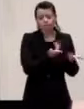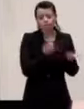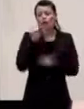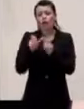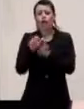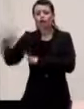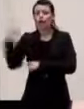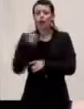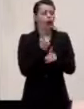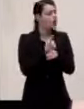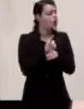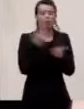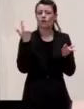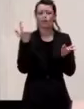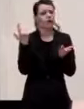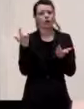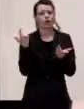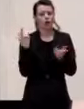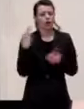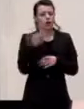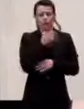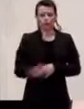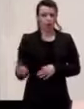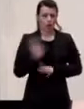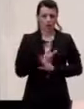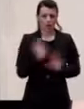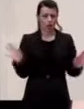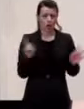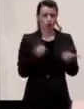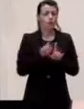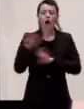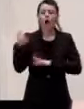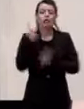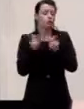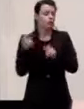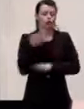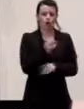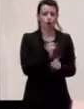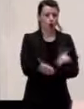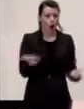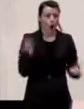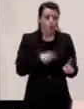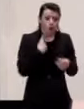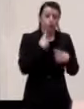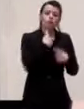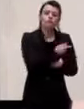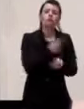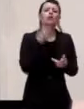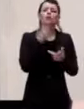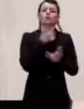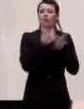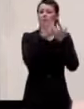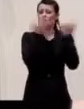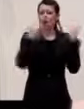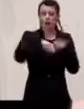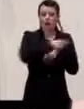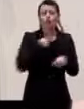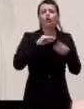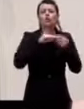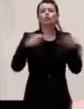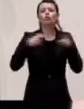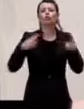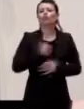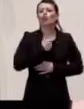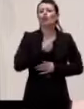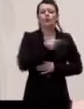da un lato si danno indicazioni molto precise su tutto ciò che erano i dispositivi di protezione individuale che dovevano essere usati dal personale a seconda dei vari